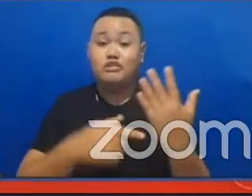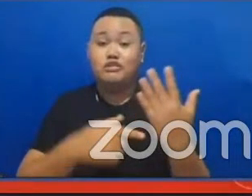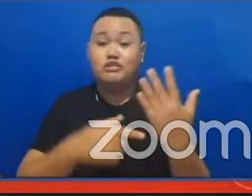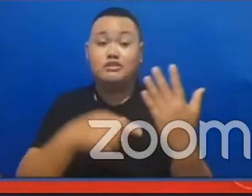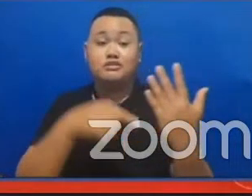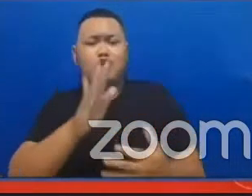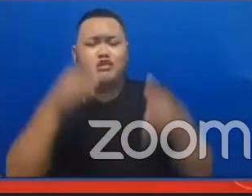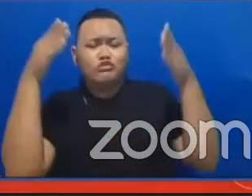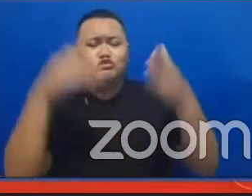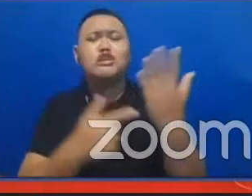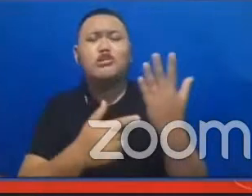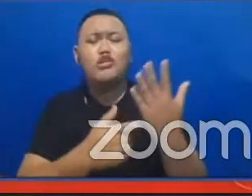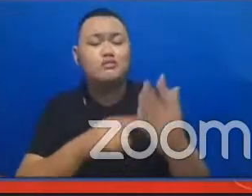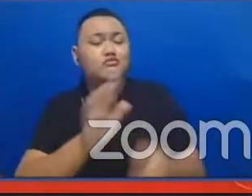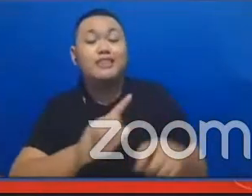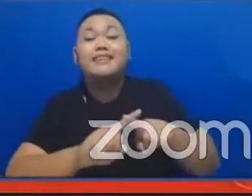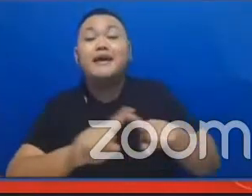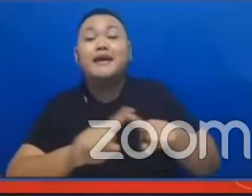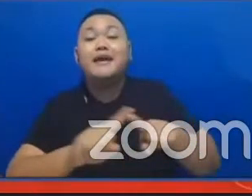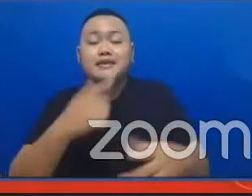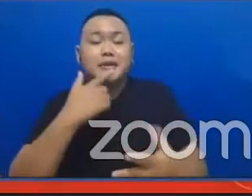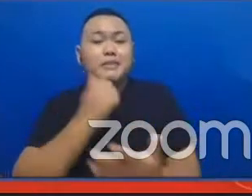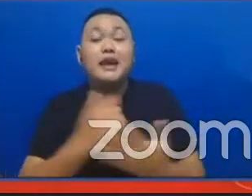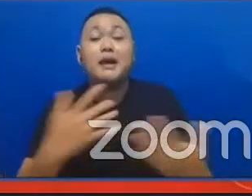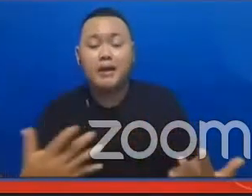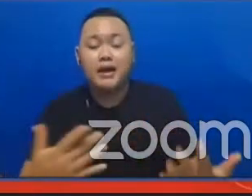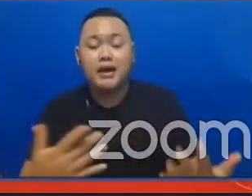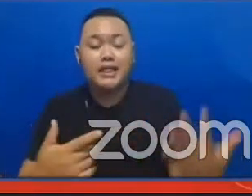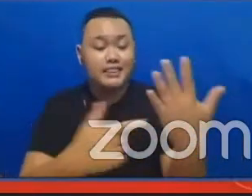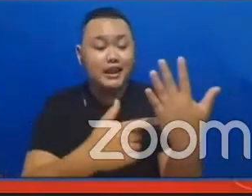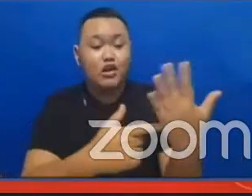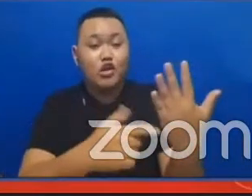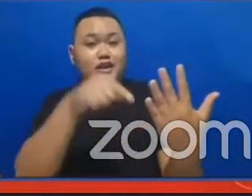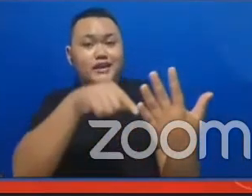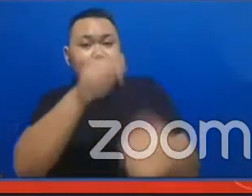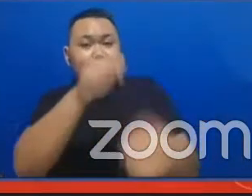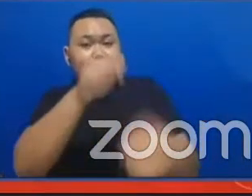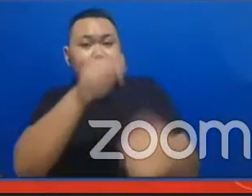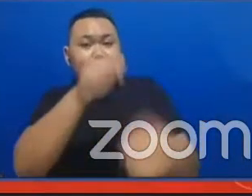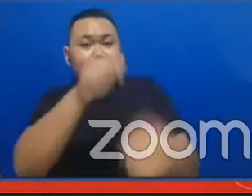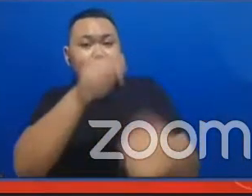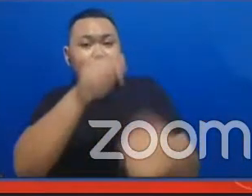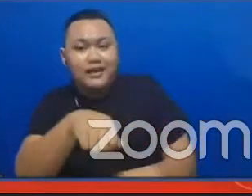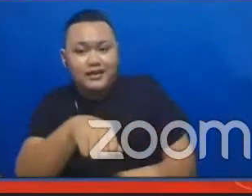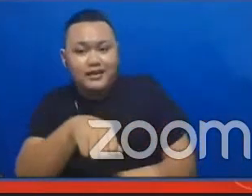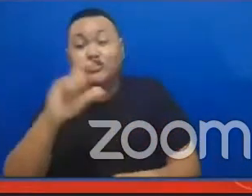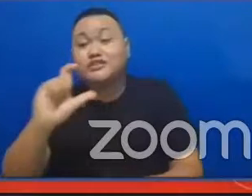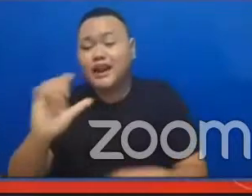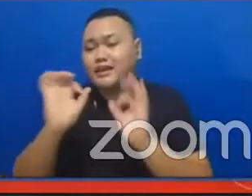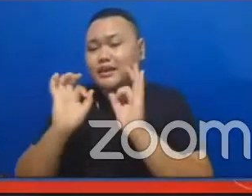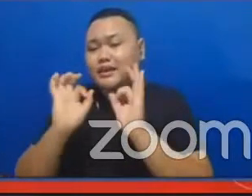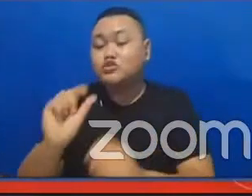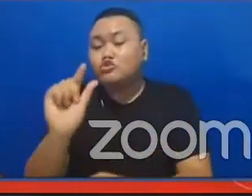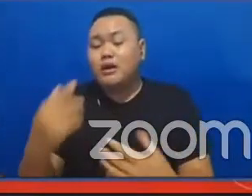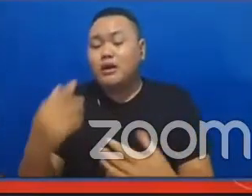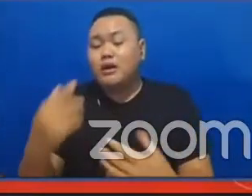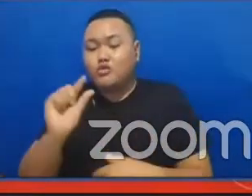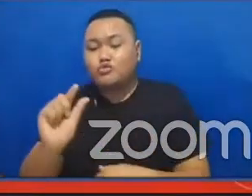paling penting adalah bagaimana teknologi tersebut digunakan dengan tepat untuk membuat peserta didik